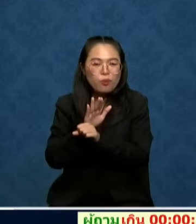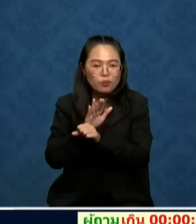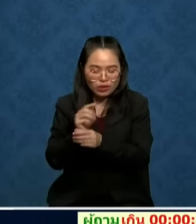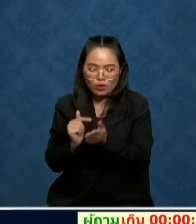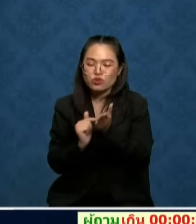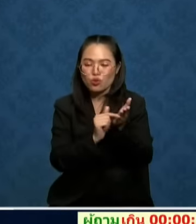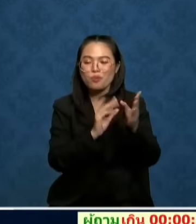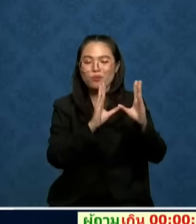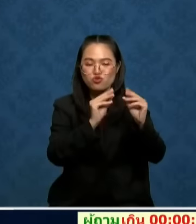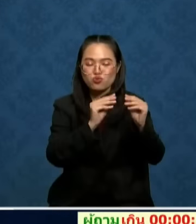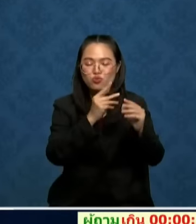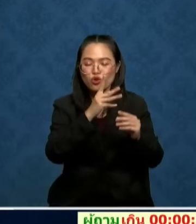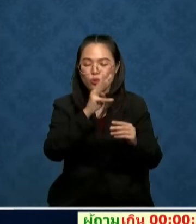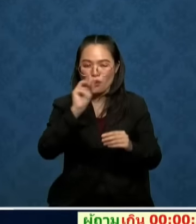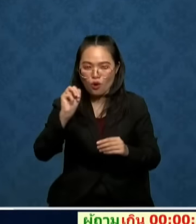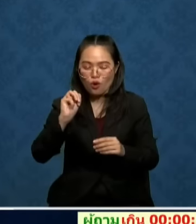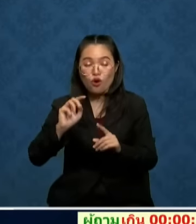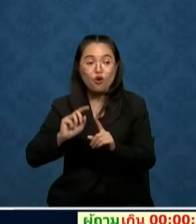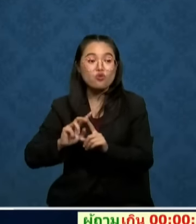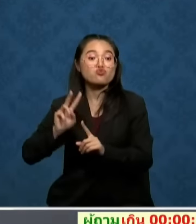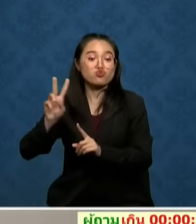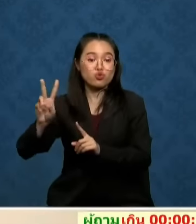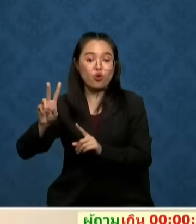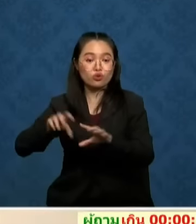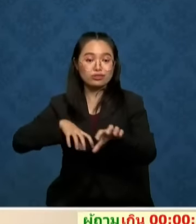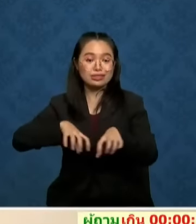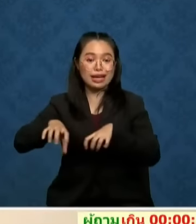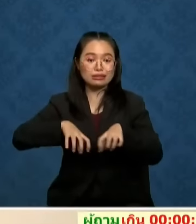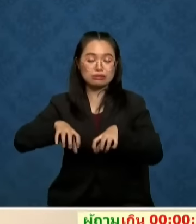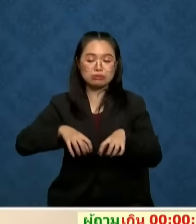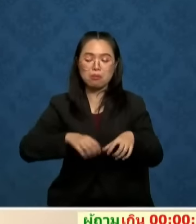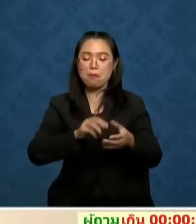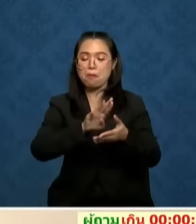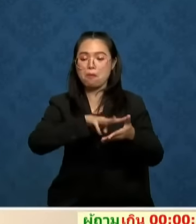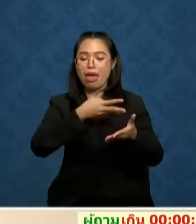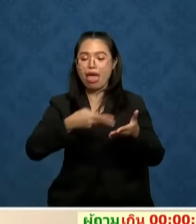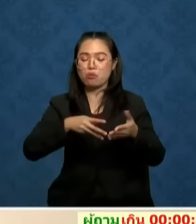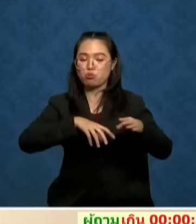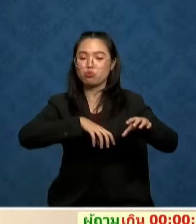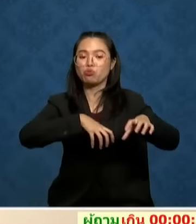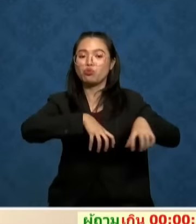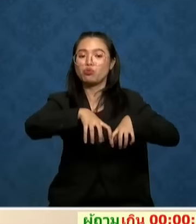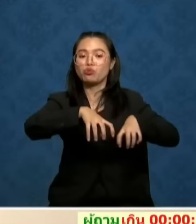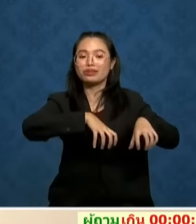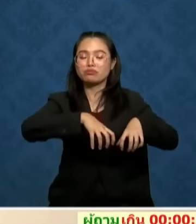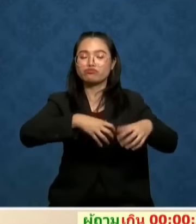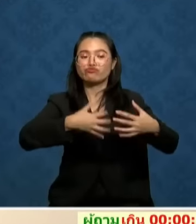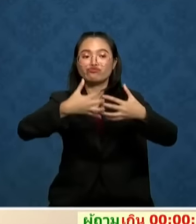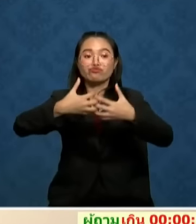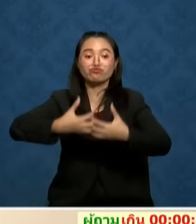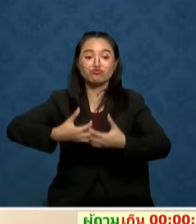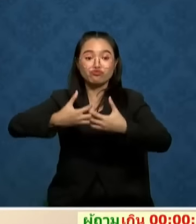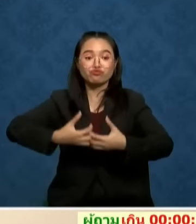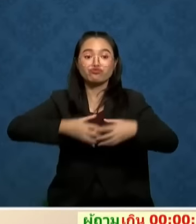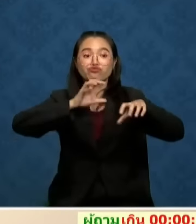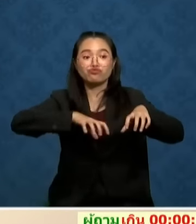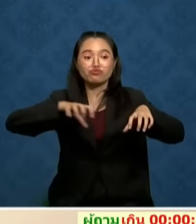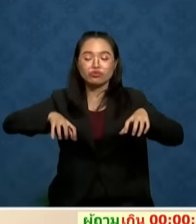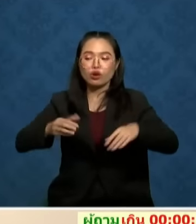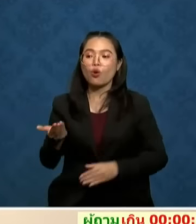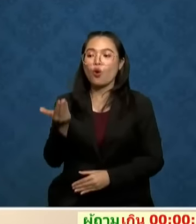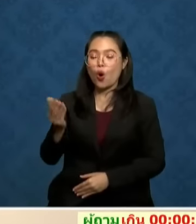างค่ะเรื่องที่สองเรื่องของการจัดการการควบคุมโรงงานนะคะที่เข้ามาตั้งในประเทศไทยดิฉันขอความยุติธรรม อย่างแรกเล